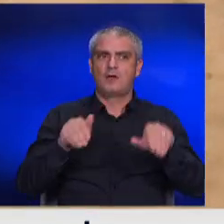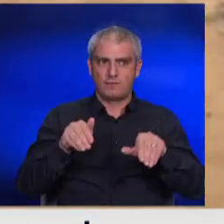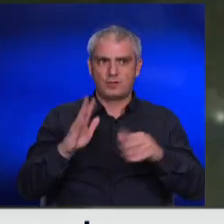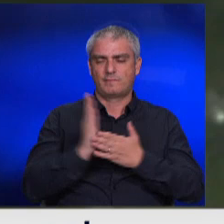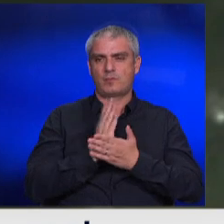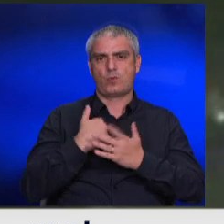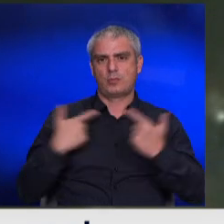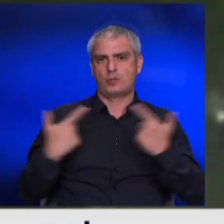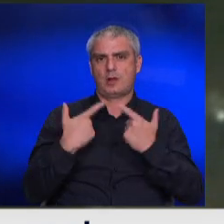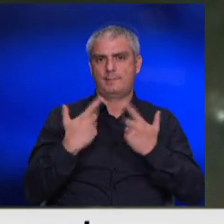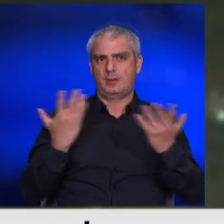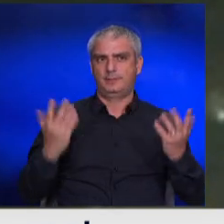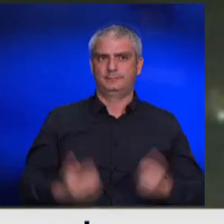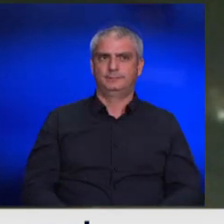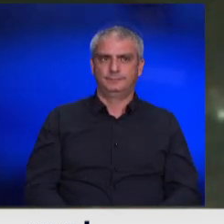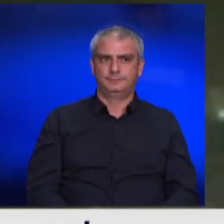שלנו למלחמה.